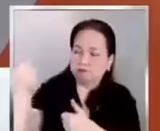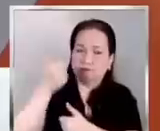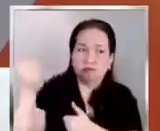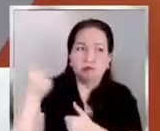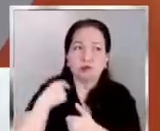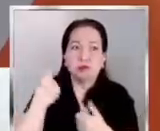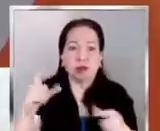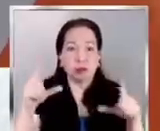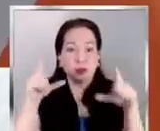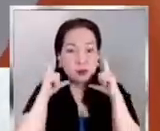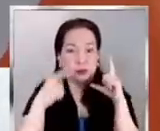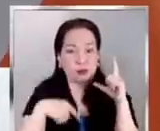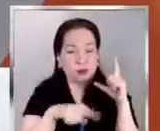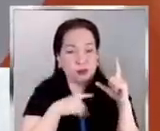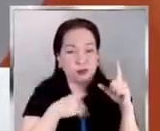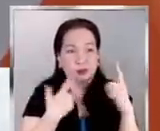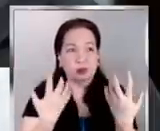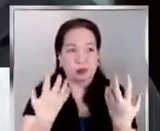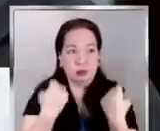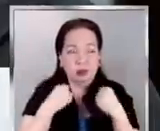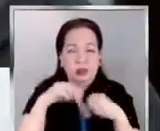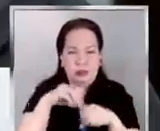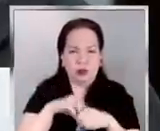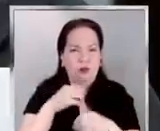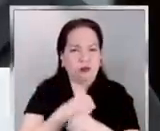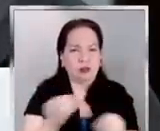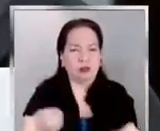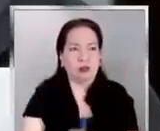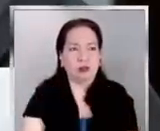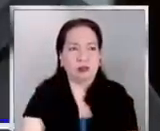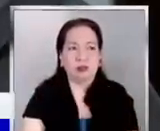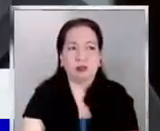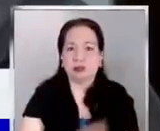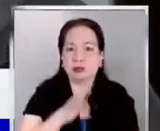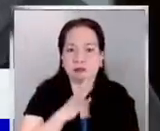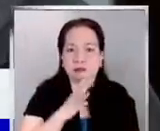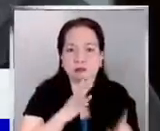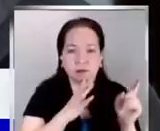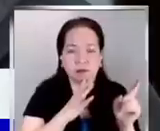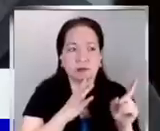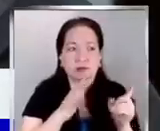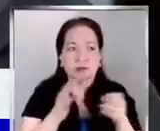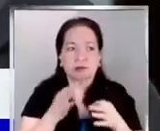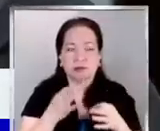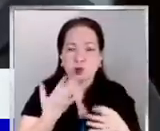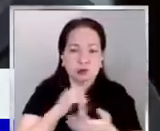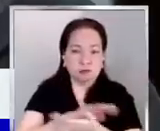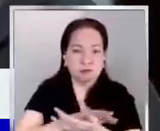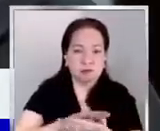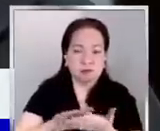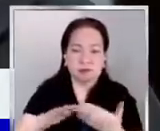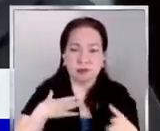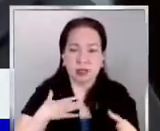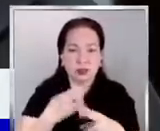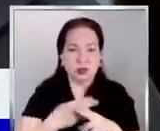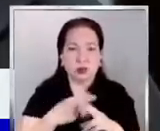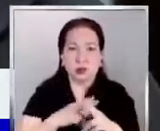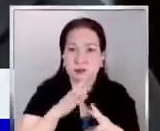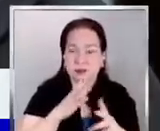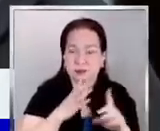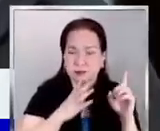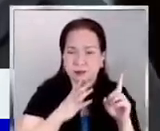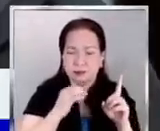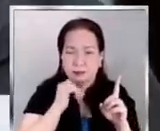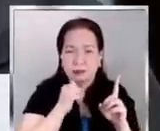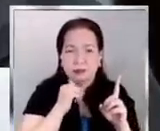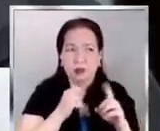po yung naabutan dun sa opisina. Gusto ko lang din po mailinis yung pangalan namin dahil hindi naman po kami